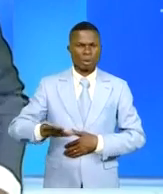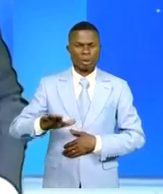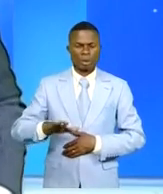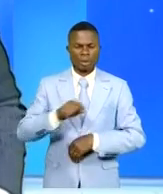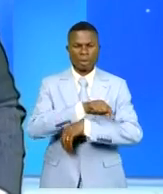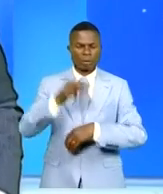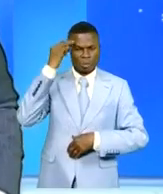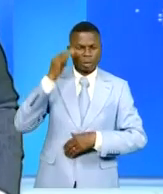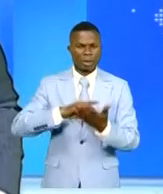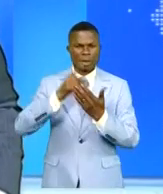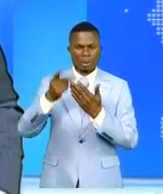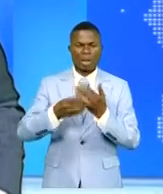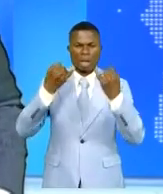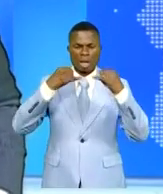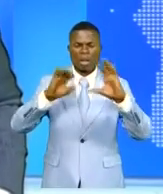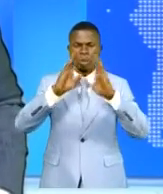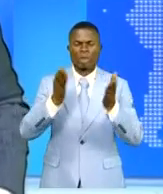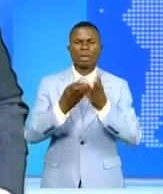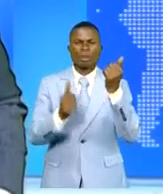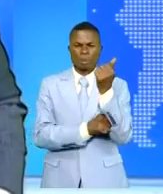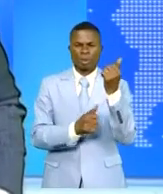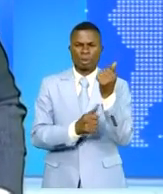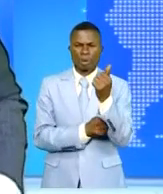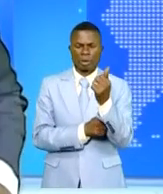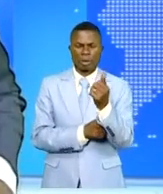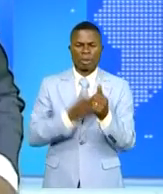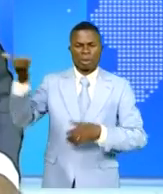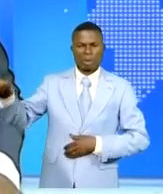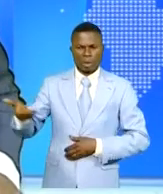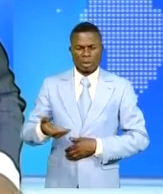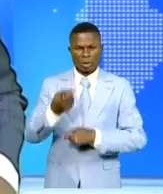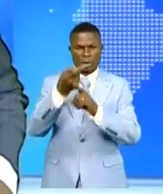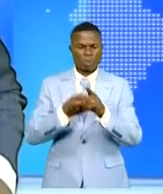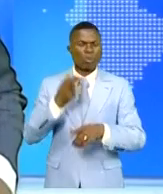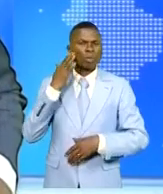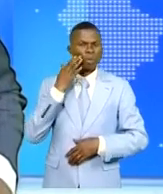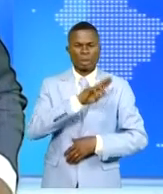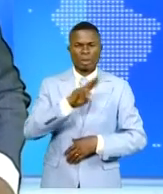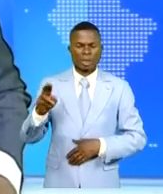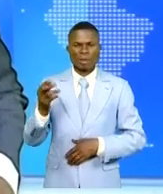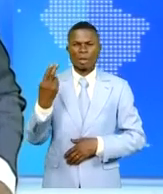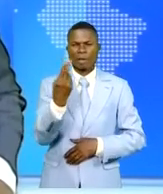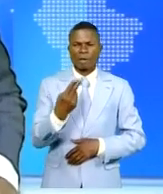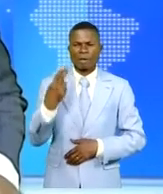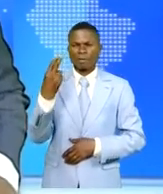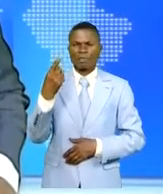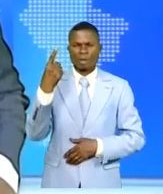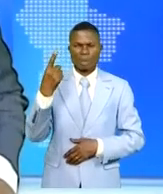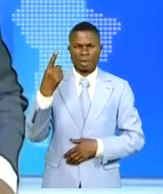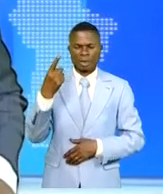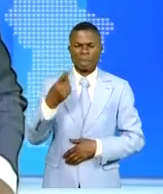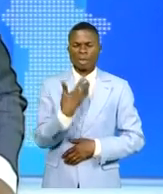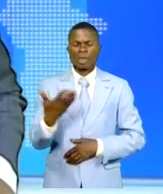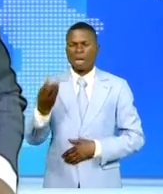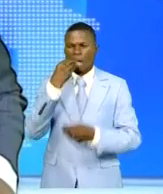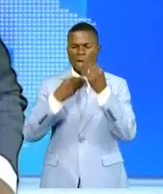Le ministère du Plan informe le public qu'il va réceptionner au mois de mai 2021 une aide